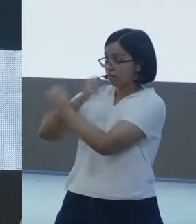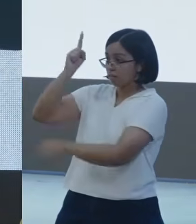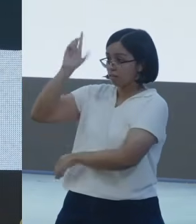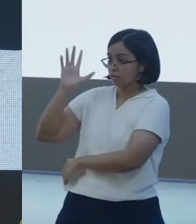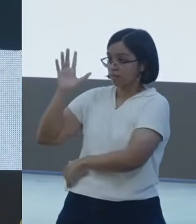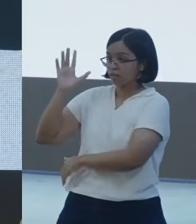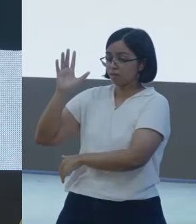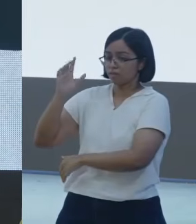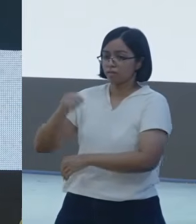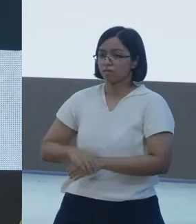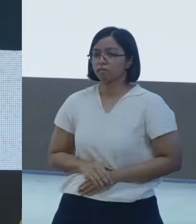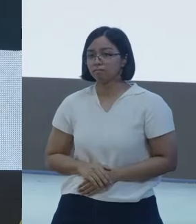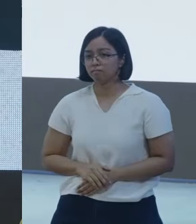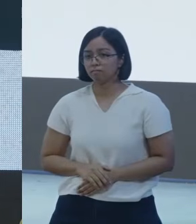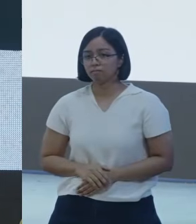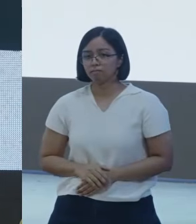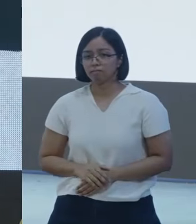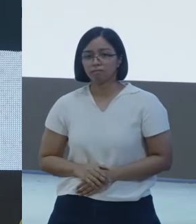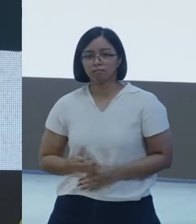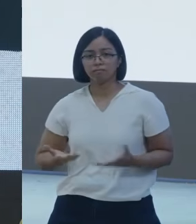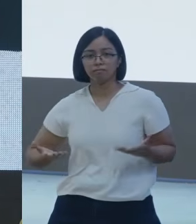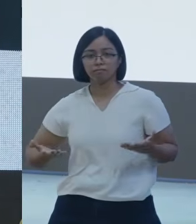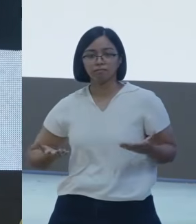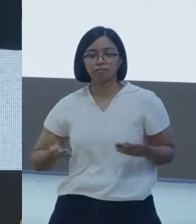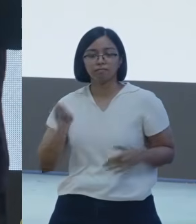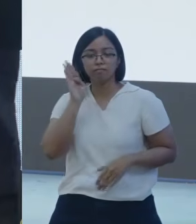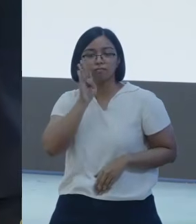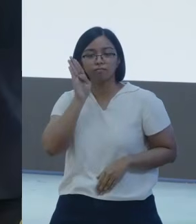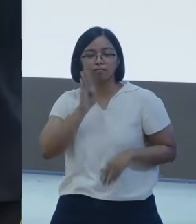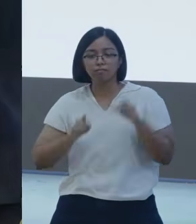kanya. Mga kapatid,